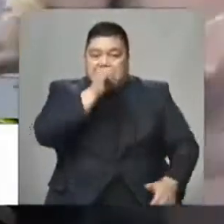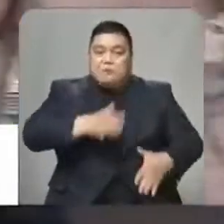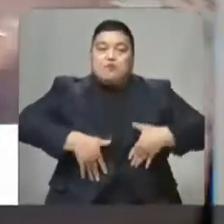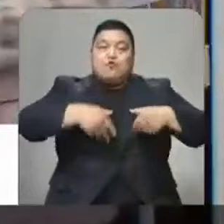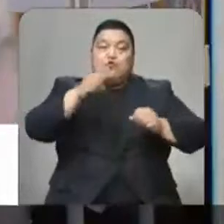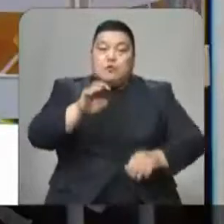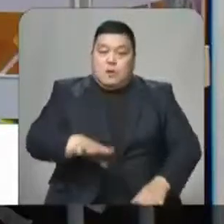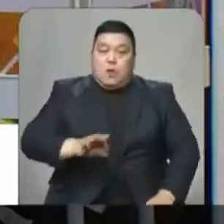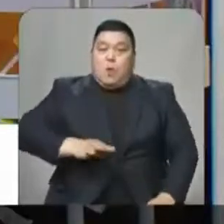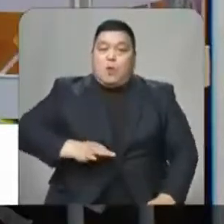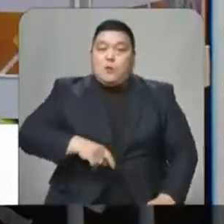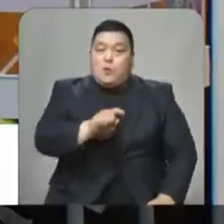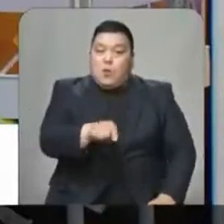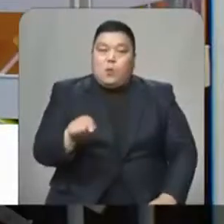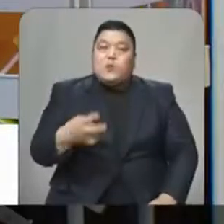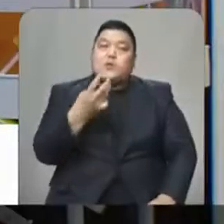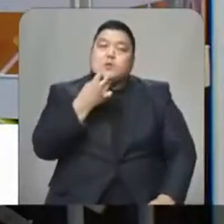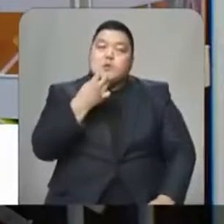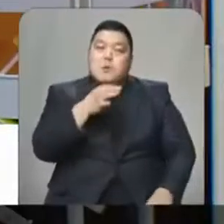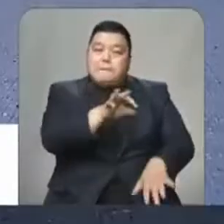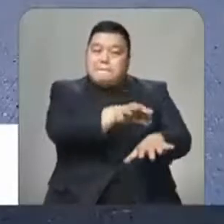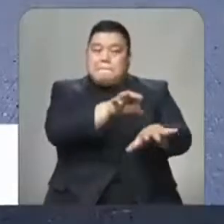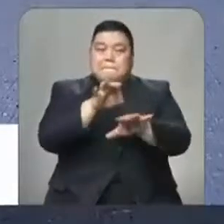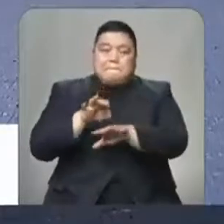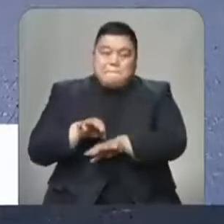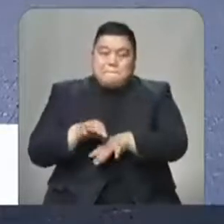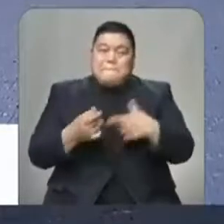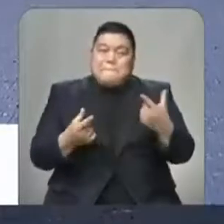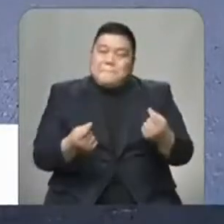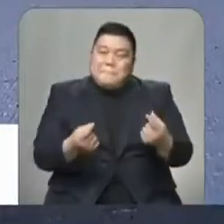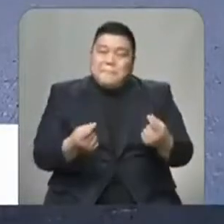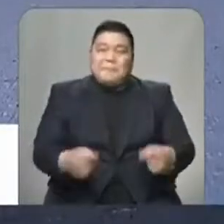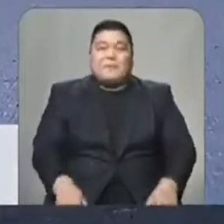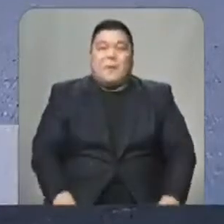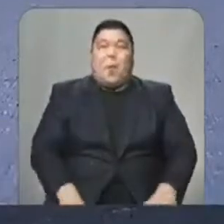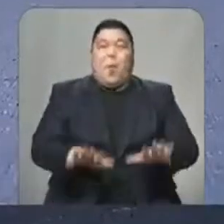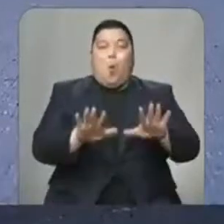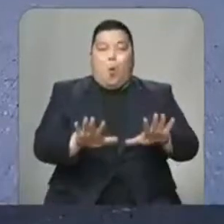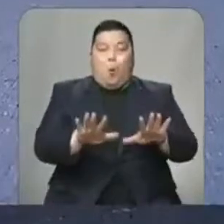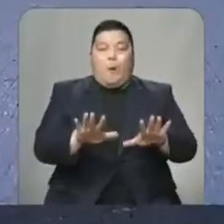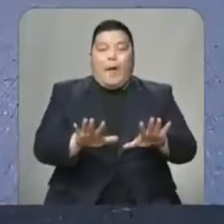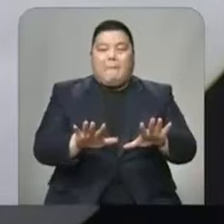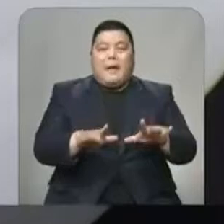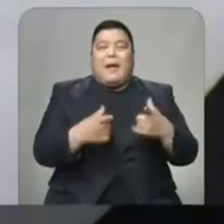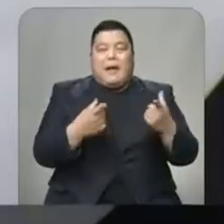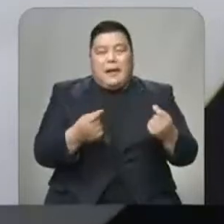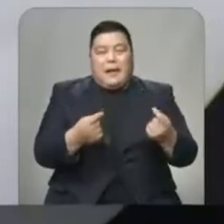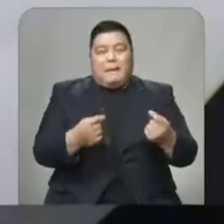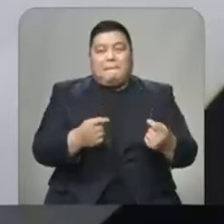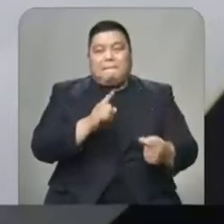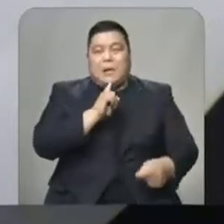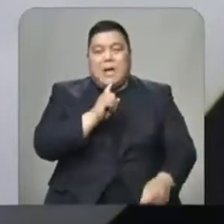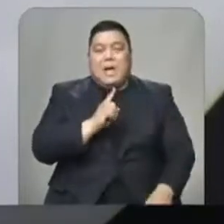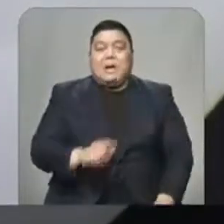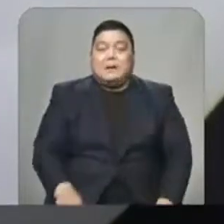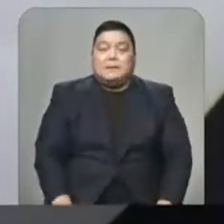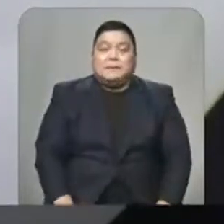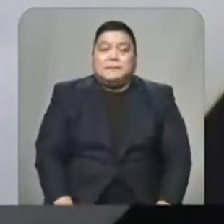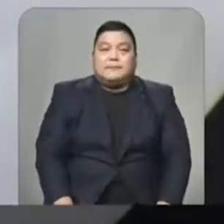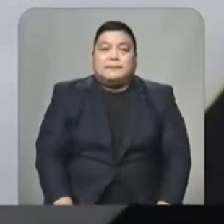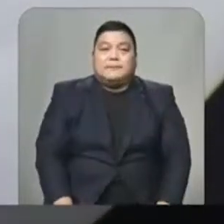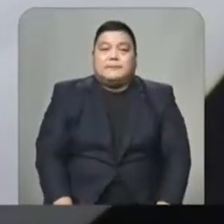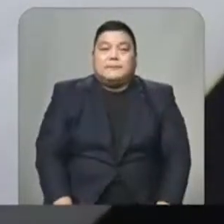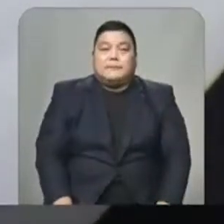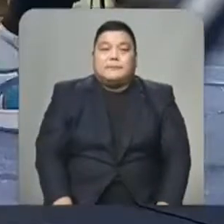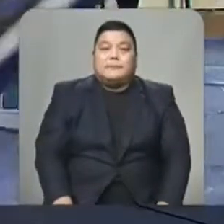원주는 서울의 표 신과 거의 같은 양상을 보이는데 이번에도 이런 경향이 반영된 것이라는 해석이 나옵니다